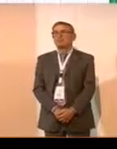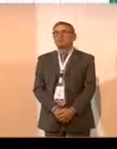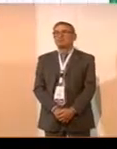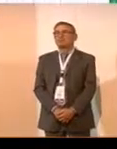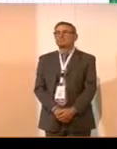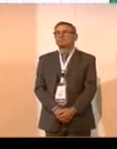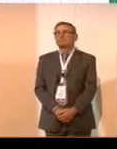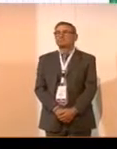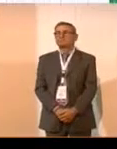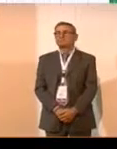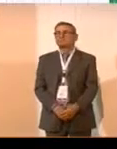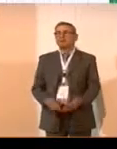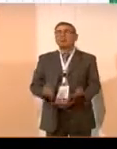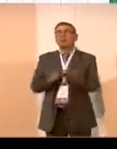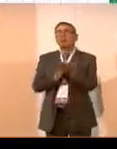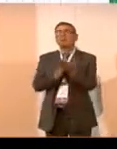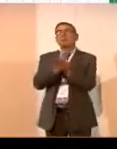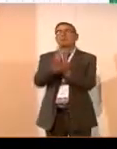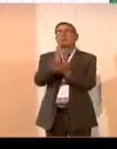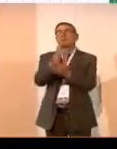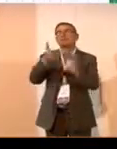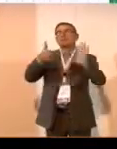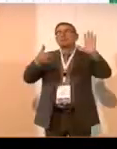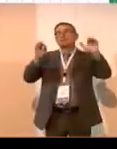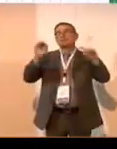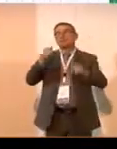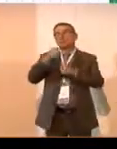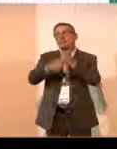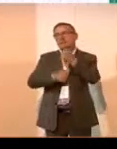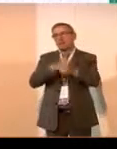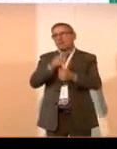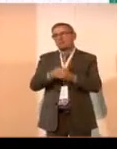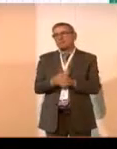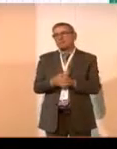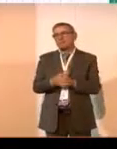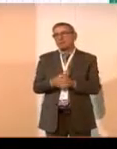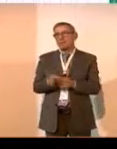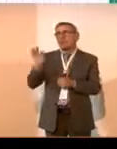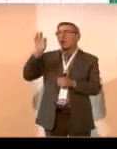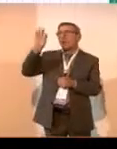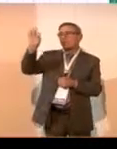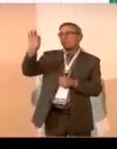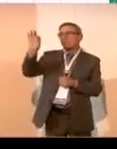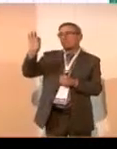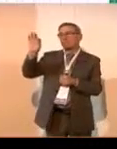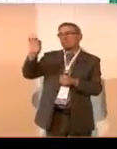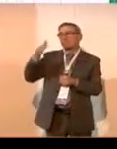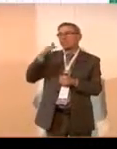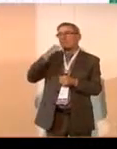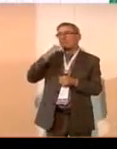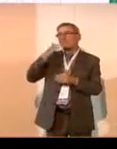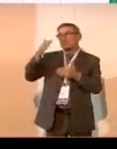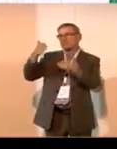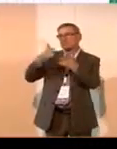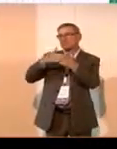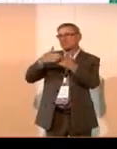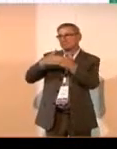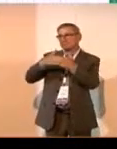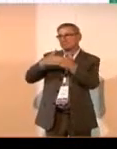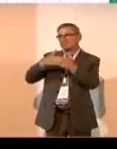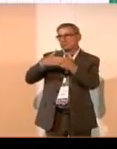oltre 60 anni, forse oggi è molto più vicino un obiettivo in cui hanno creduto